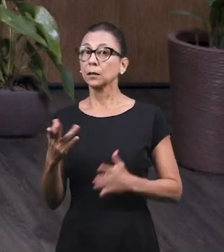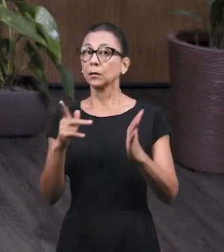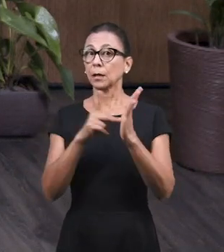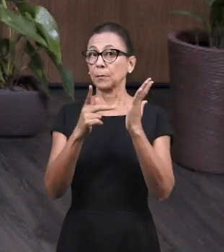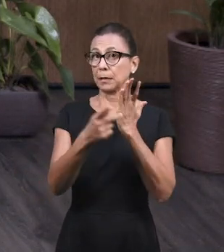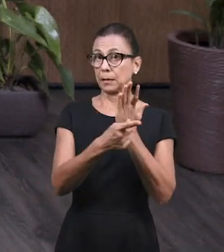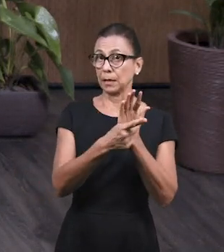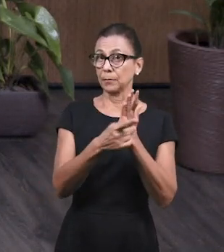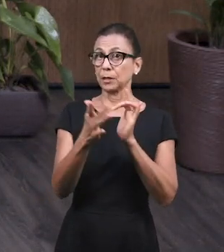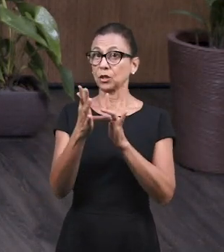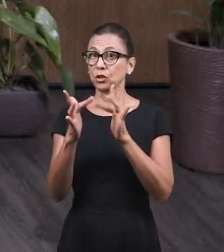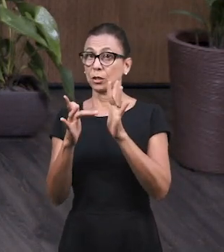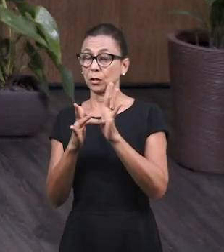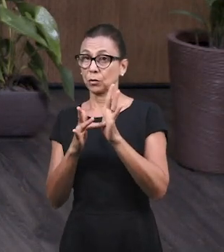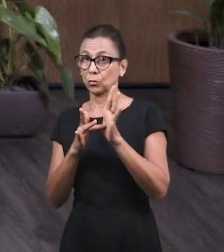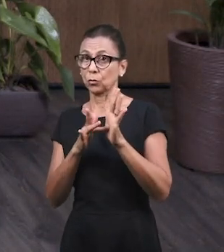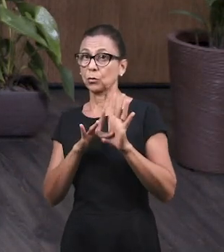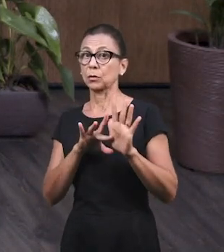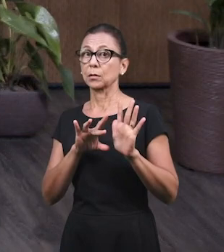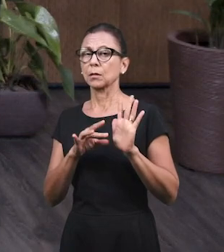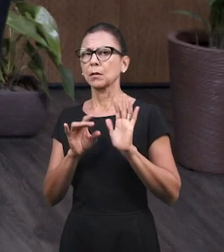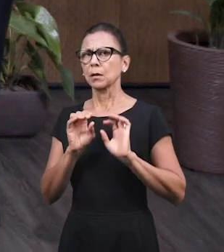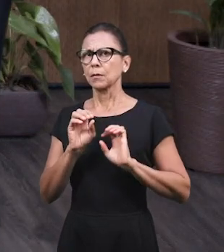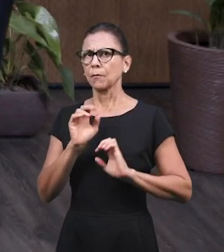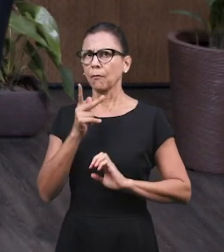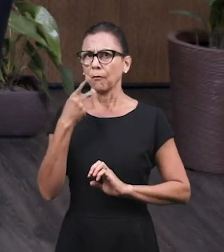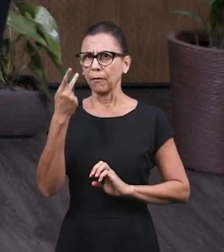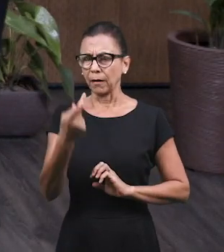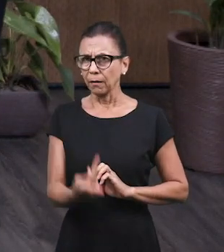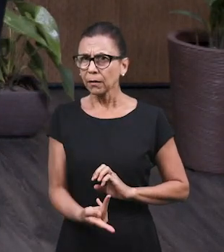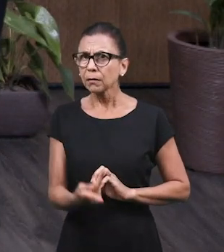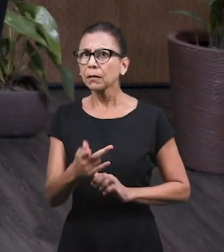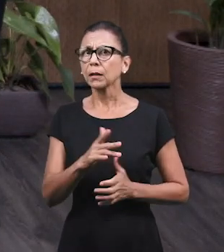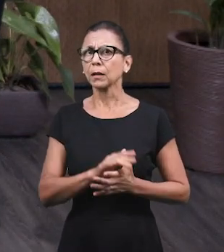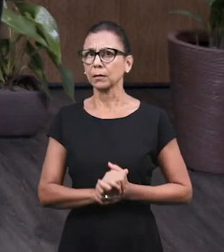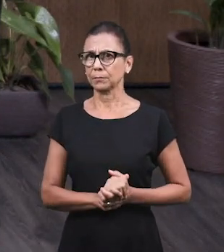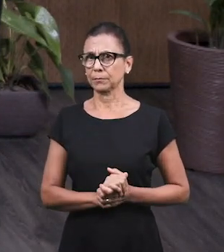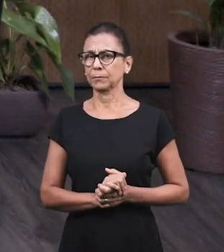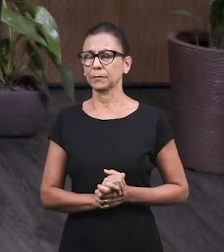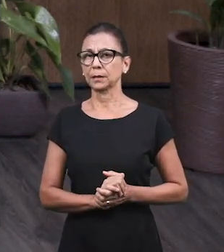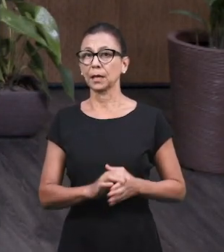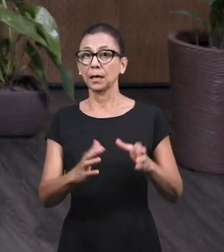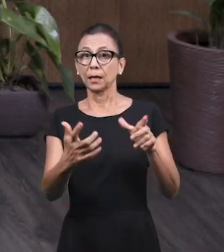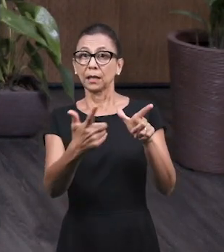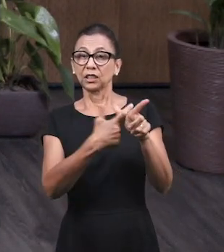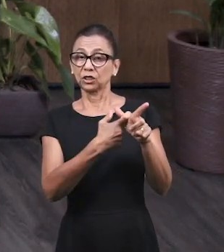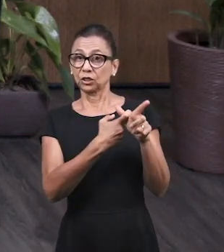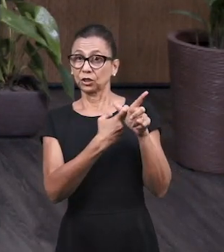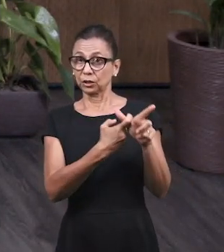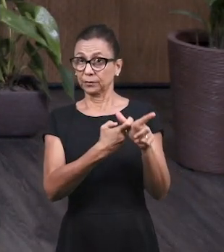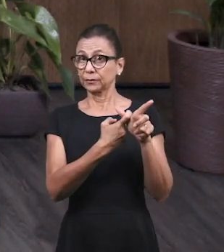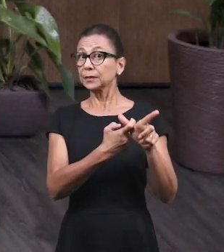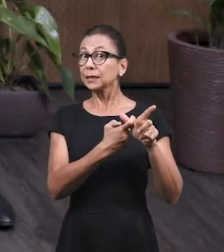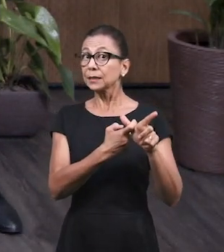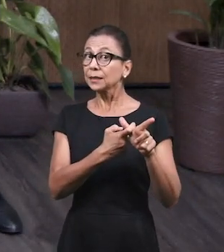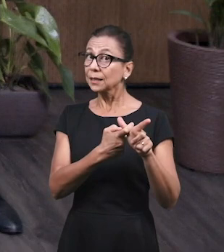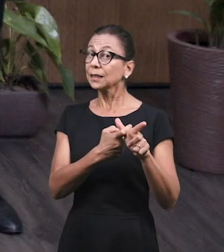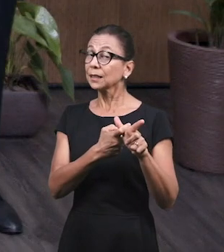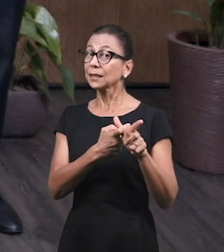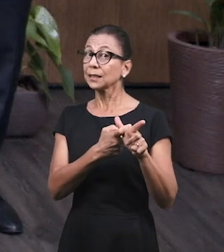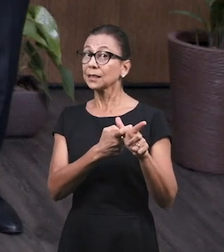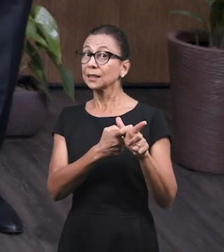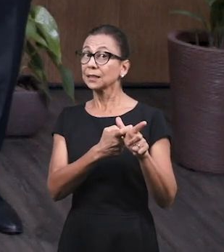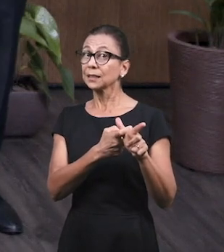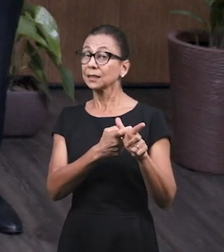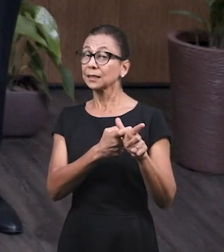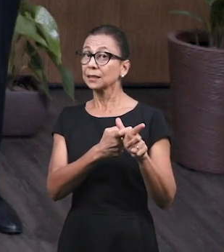qui est important parce que la dette, ici Jésus il fait référence dans la parabole, la dette qui devait